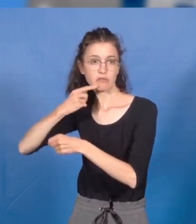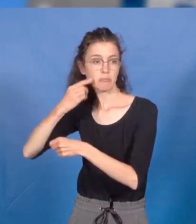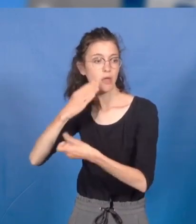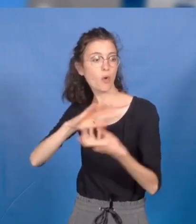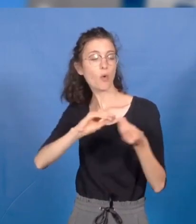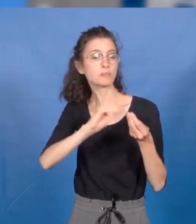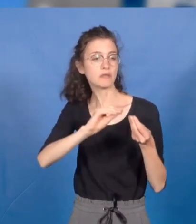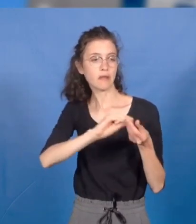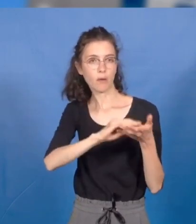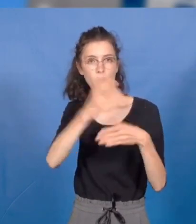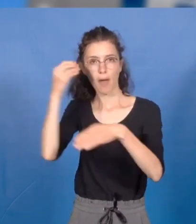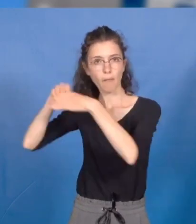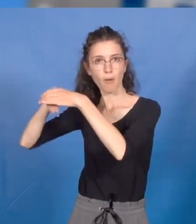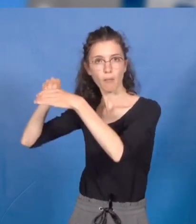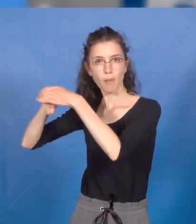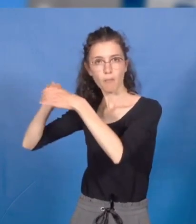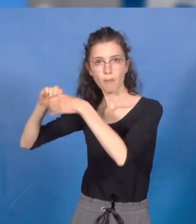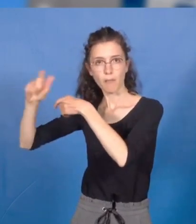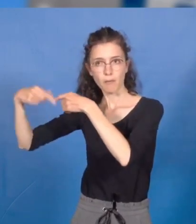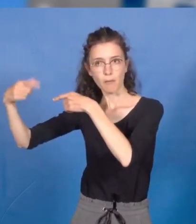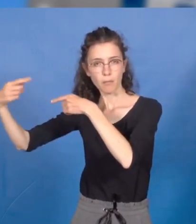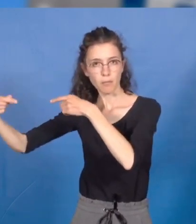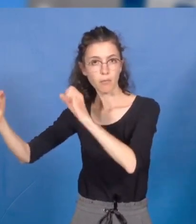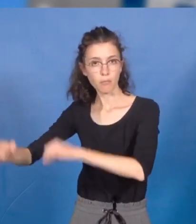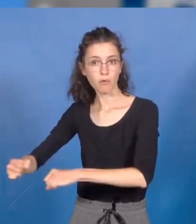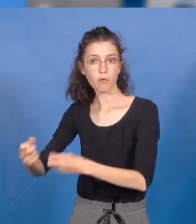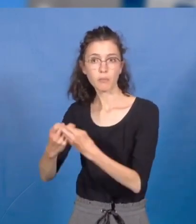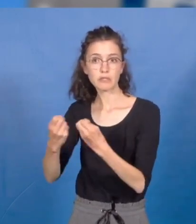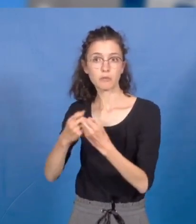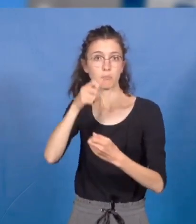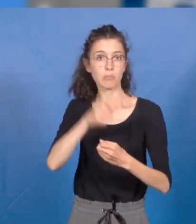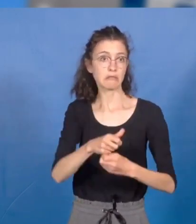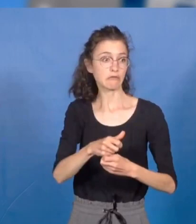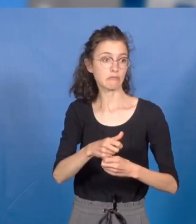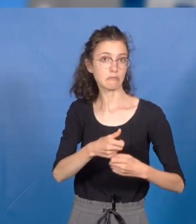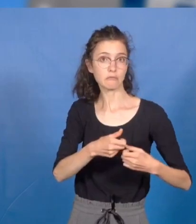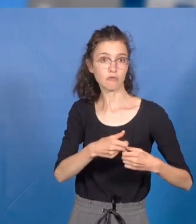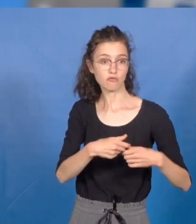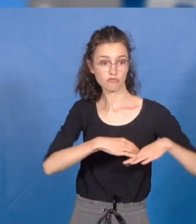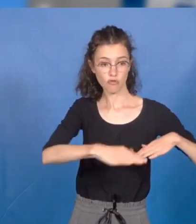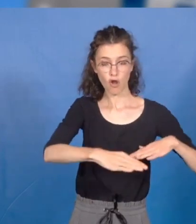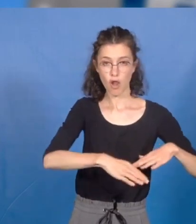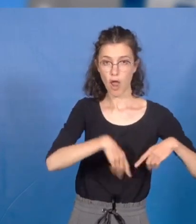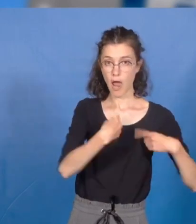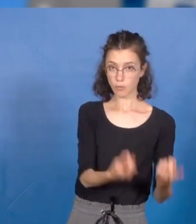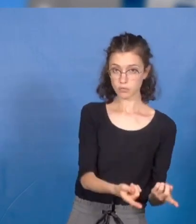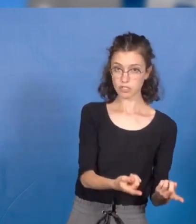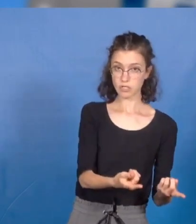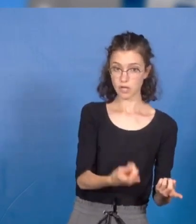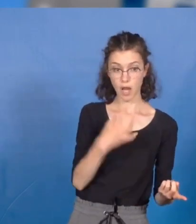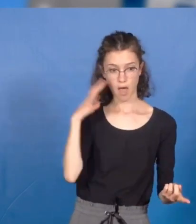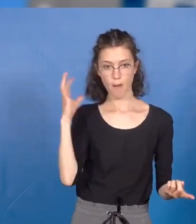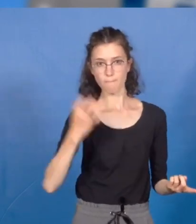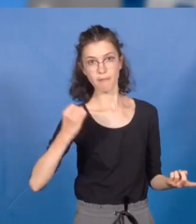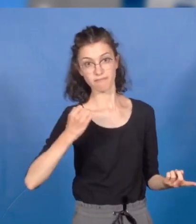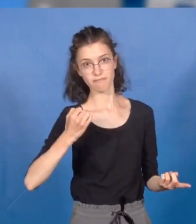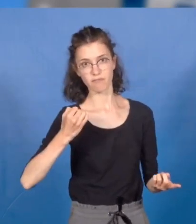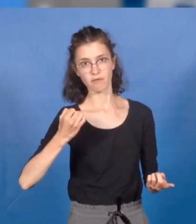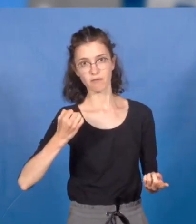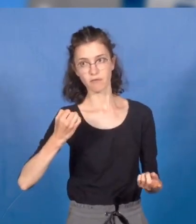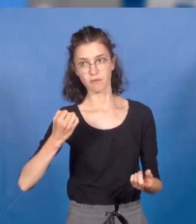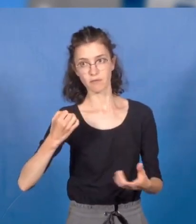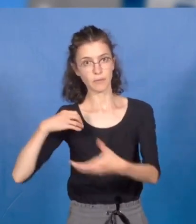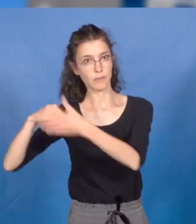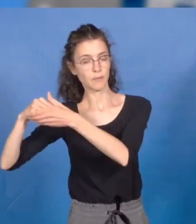ordures, des personnes allongées sur le sol, graffeurs, personnes statiques, ou même des événements comme le franchissement d'une ligne. Et pour entraîner l'algorithme